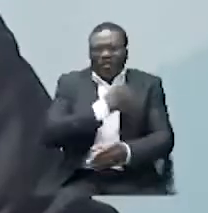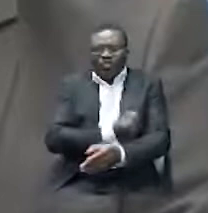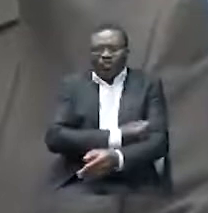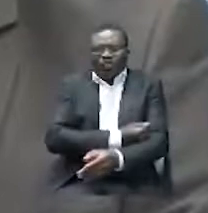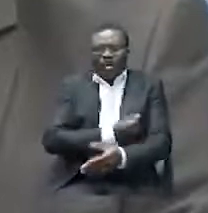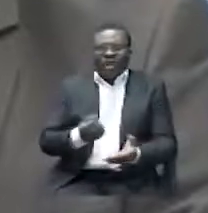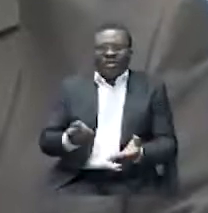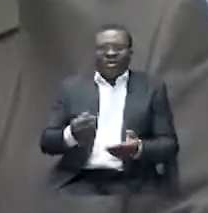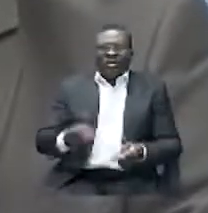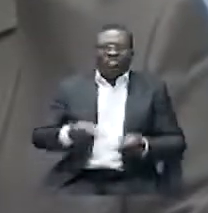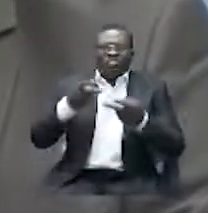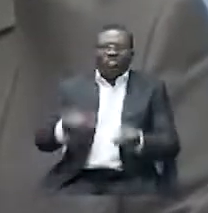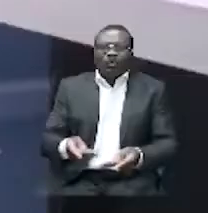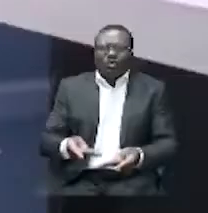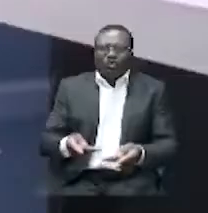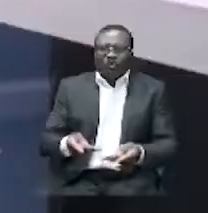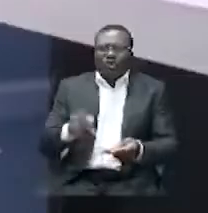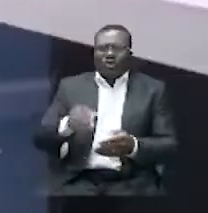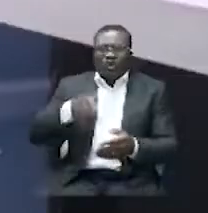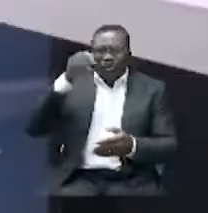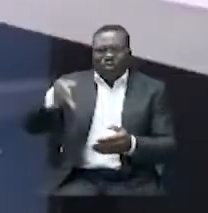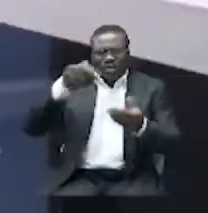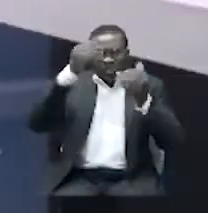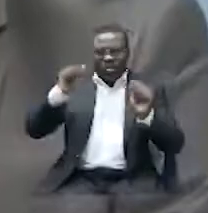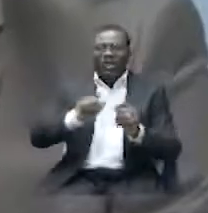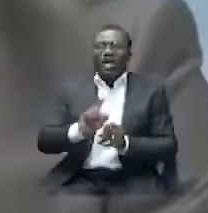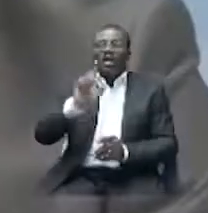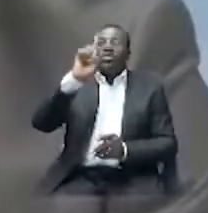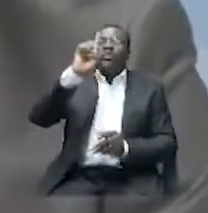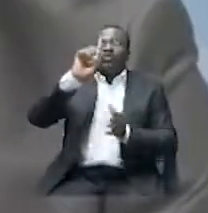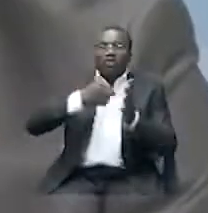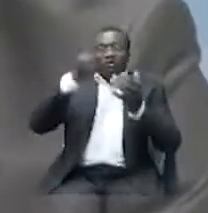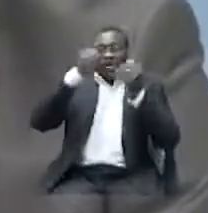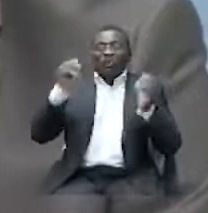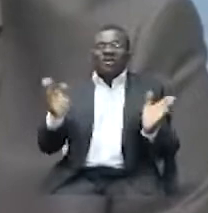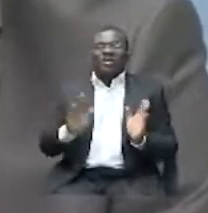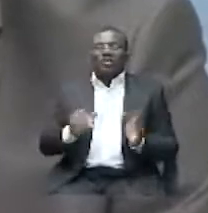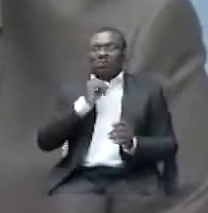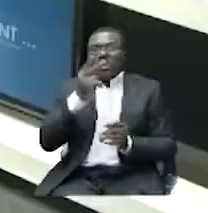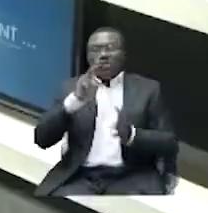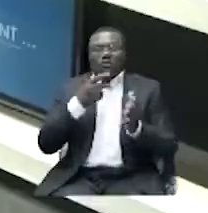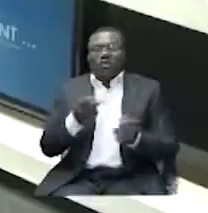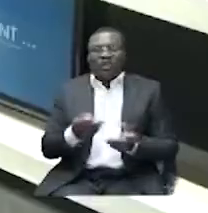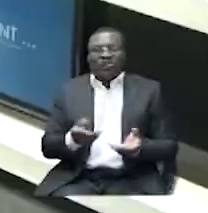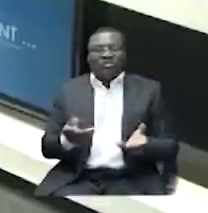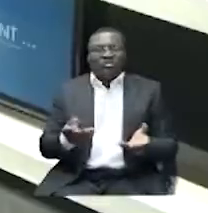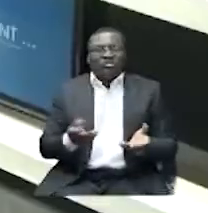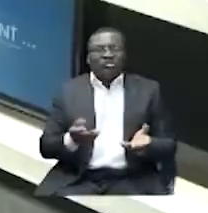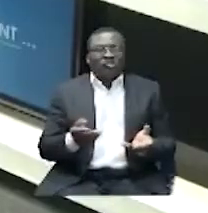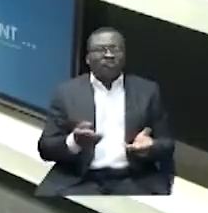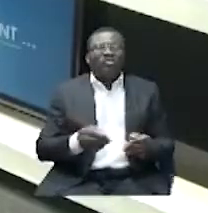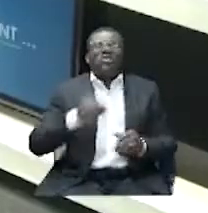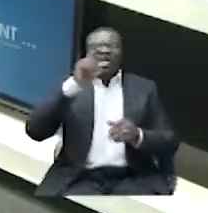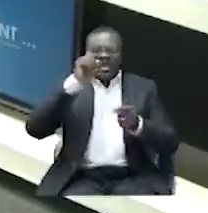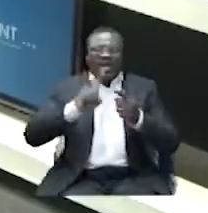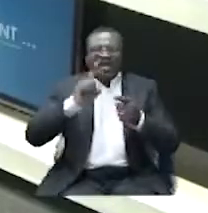l'exercer, propose que le prochain président n'ait qu'un seul mandat. Expliquez-nous tout ça. À quoi nous sommes